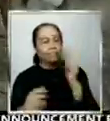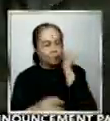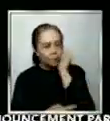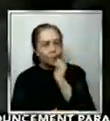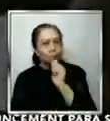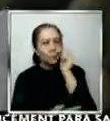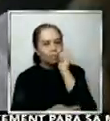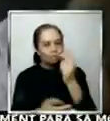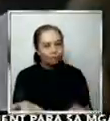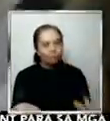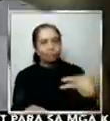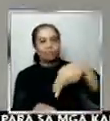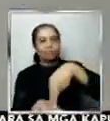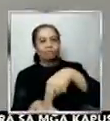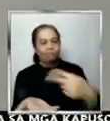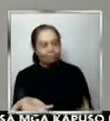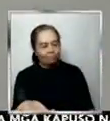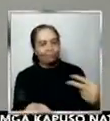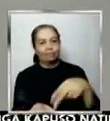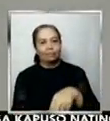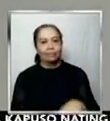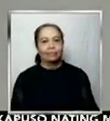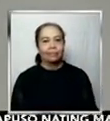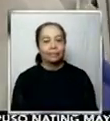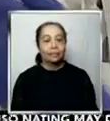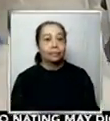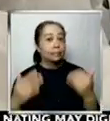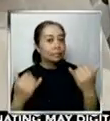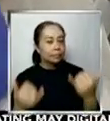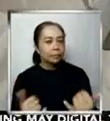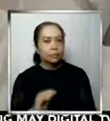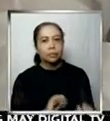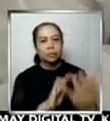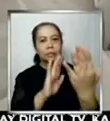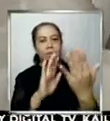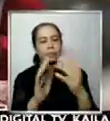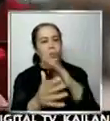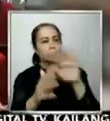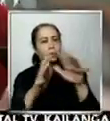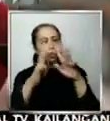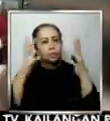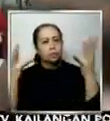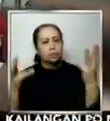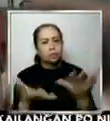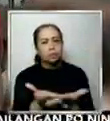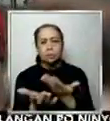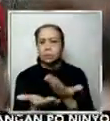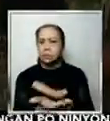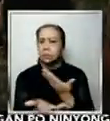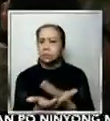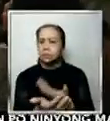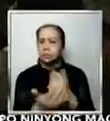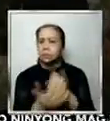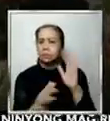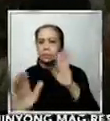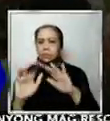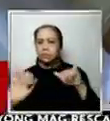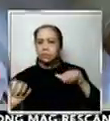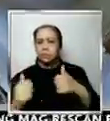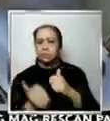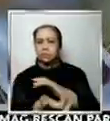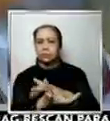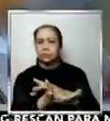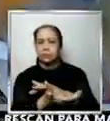bumabangon. Ngayon, nahaharap naman ang buong mundo sa isa na namang malaking pagsubok ang COVID-19